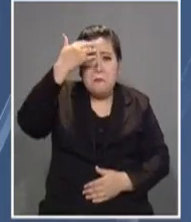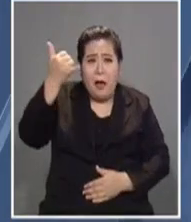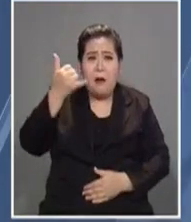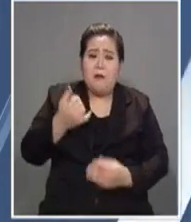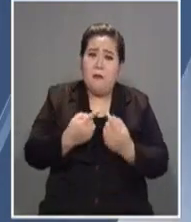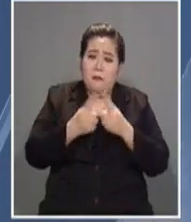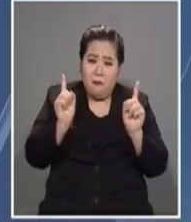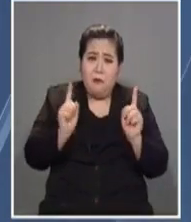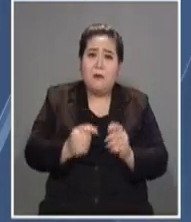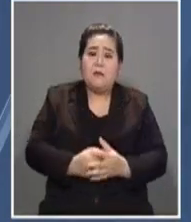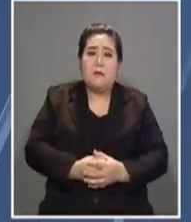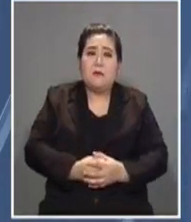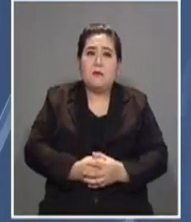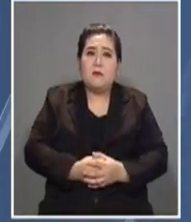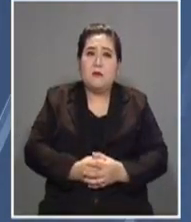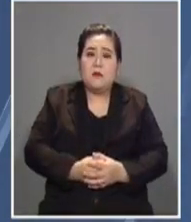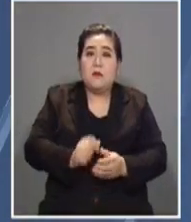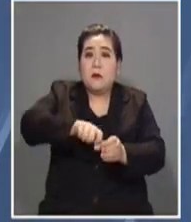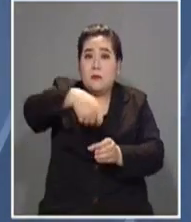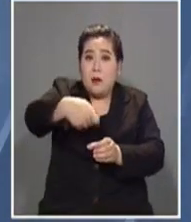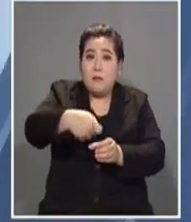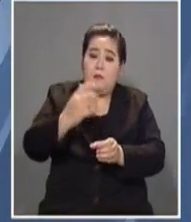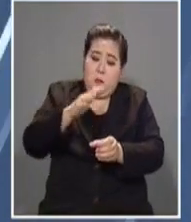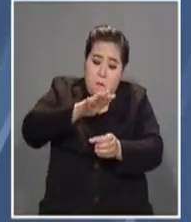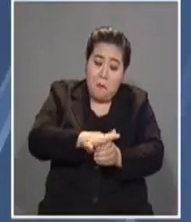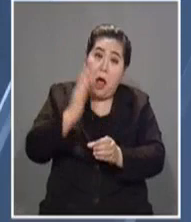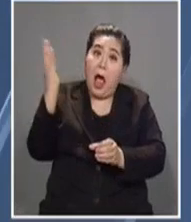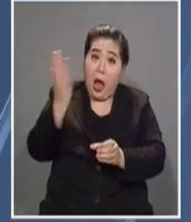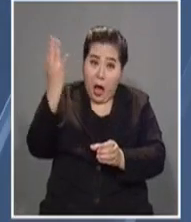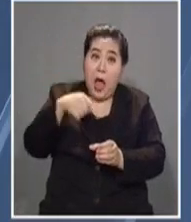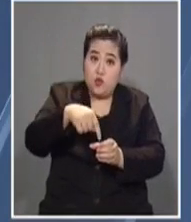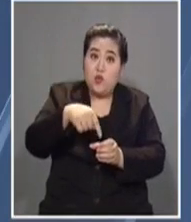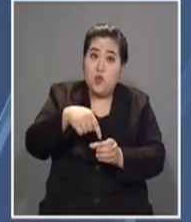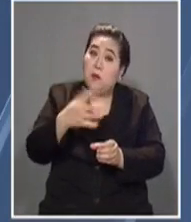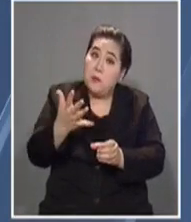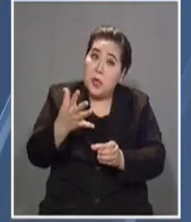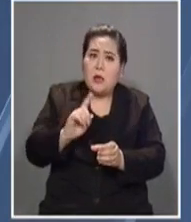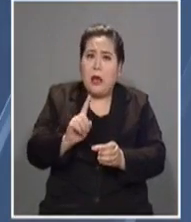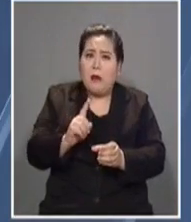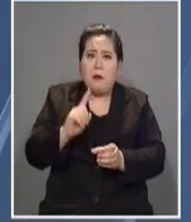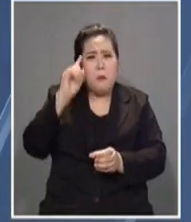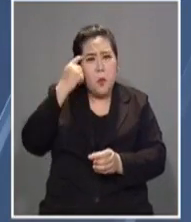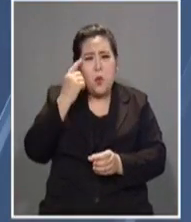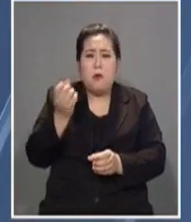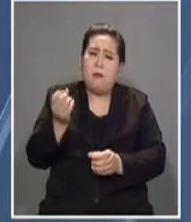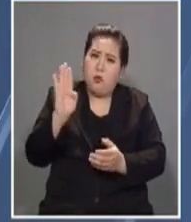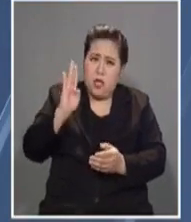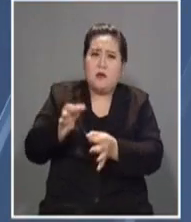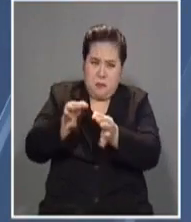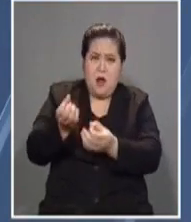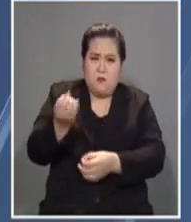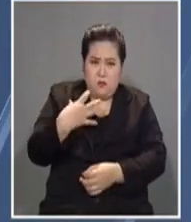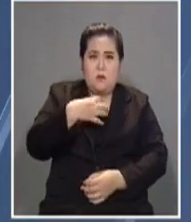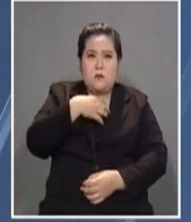ในกระป๋องได้แล้วการอัดกระป๋องเข้าไปมันมีอากาศไหมข้างในใช่ไหมคะหรือมีหรือยังไงอ ันนี้คืออ ธิบายหน่อยเถอะ เ